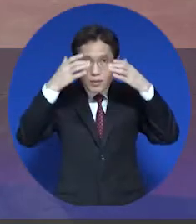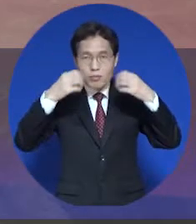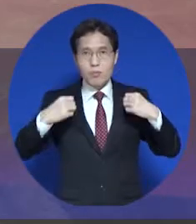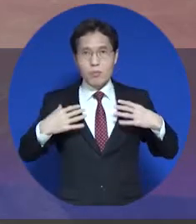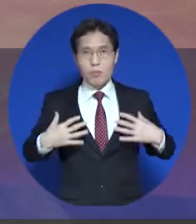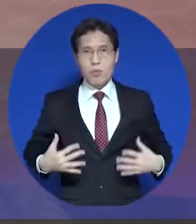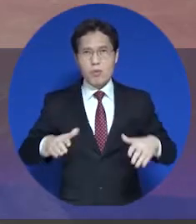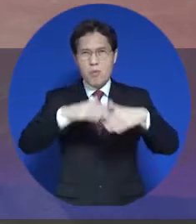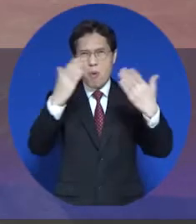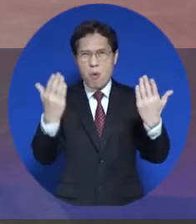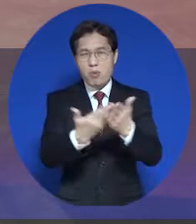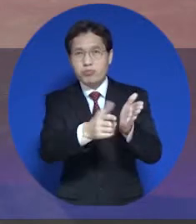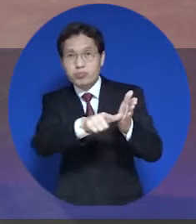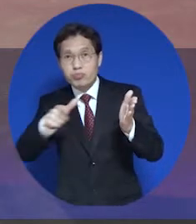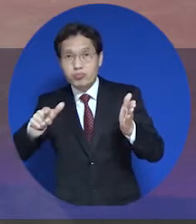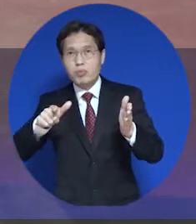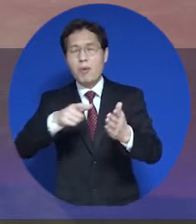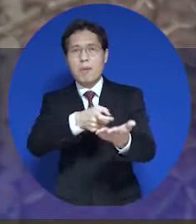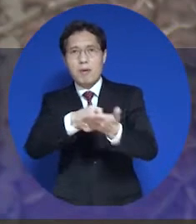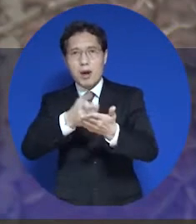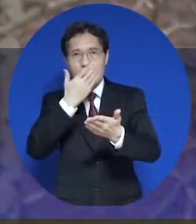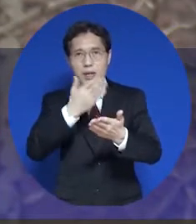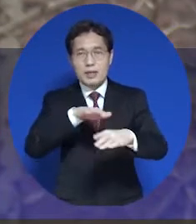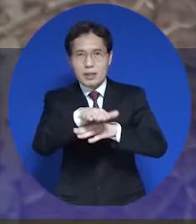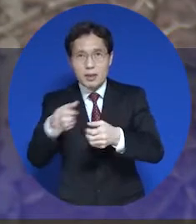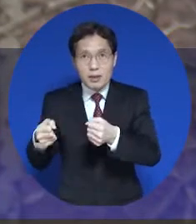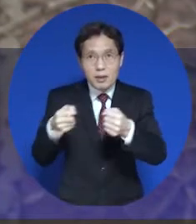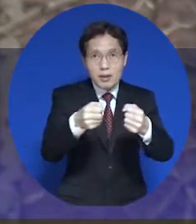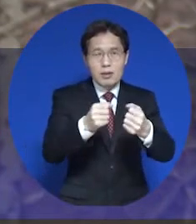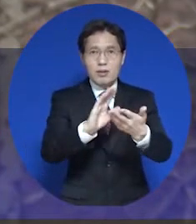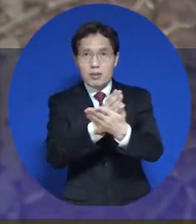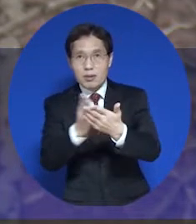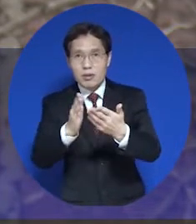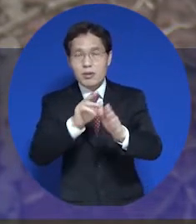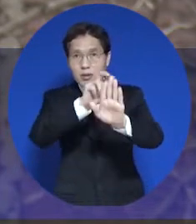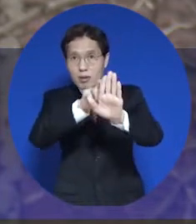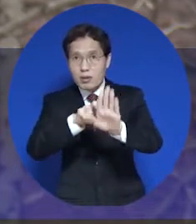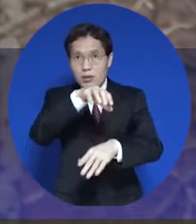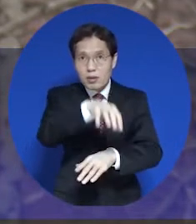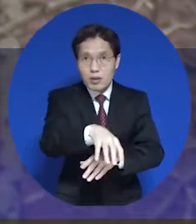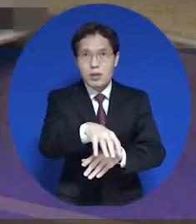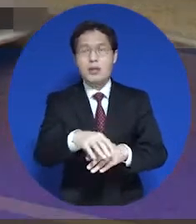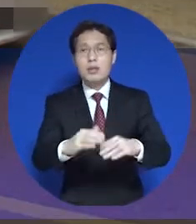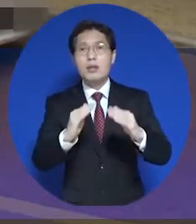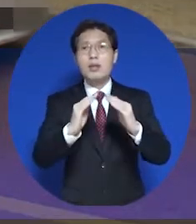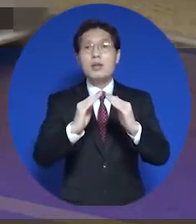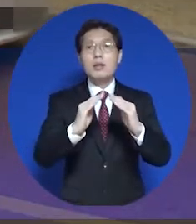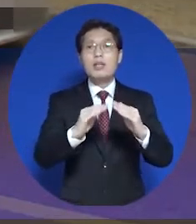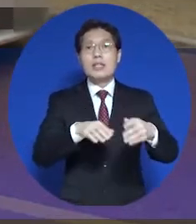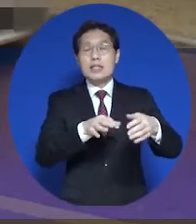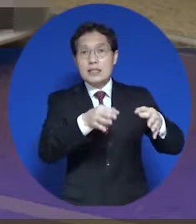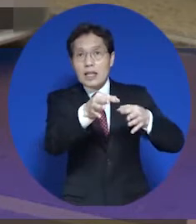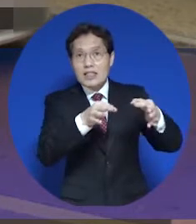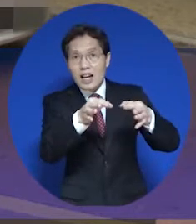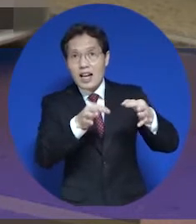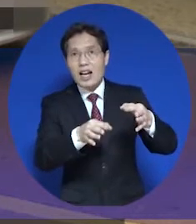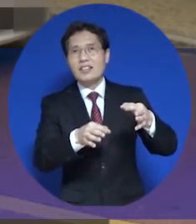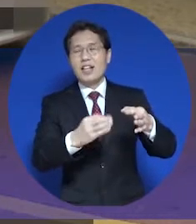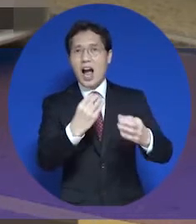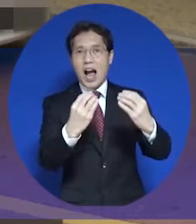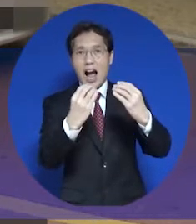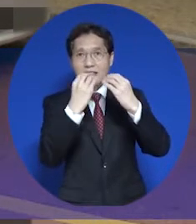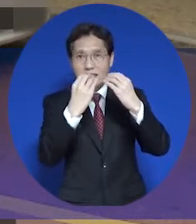줄일 수 있습니다 드라이브 수를 진료소 는 소비자가 매장 밖에서 음식을 주문하고 받는 패스트푸드점